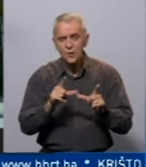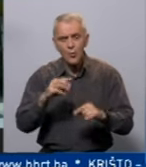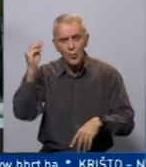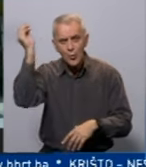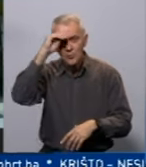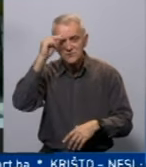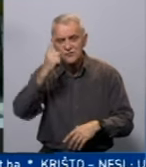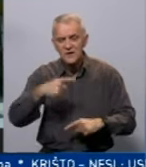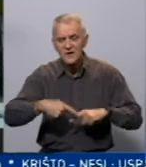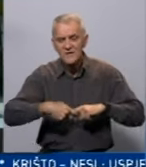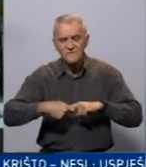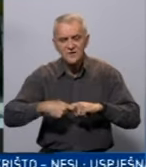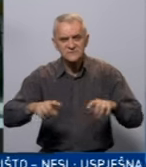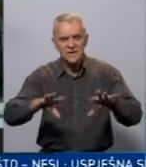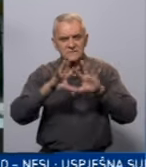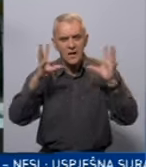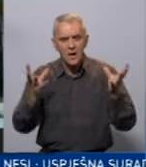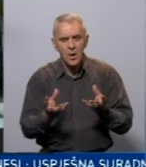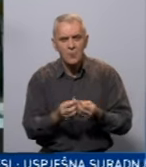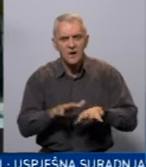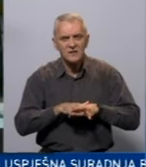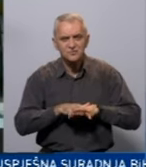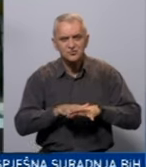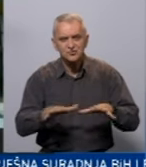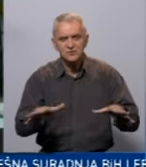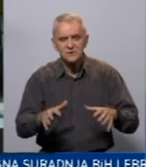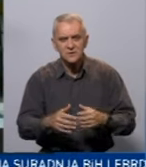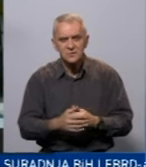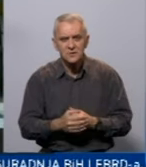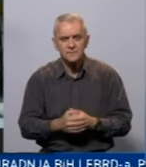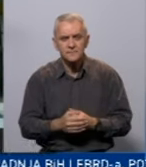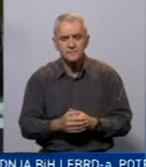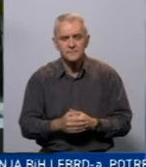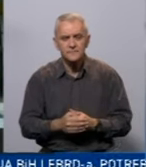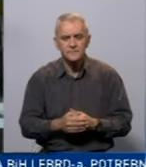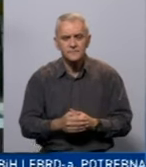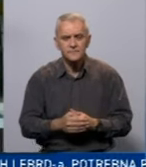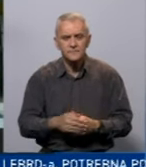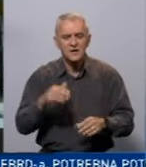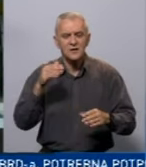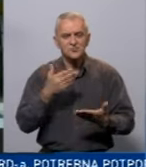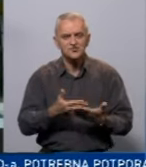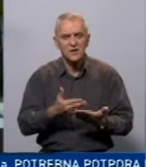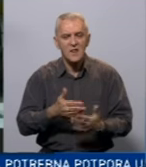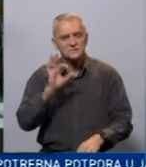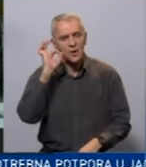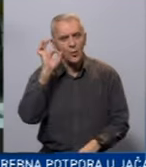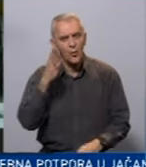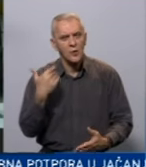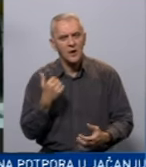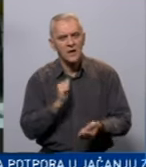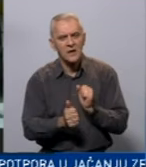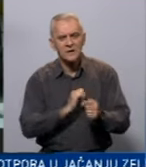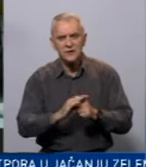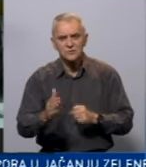vezi sa jednim globalnim širenjem zapravo činjenica o genocidu, jer